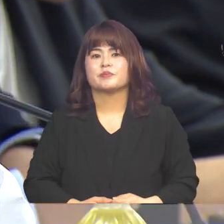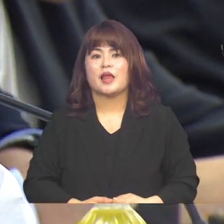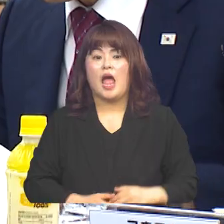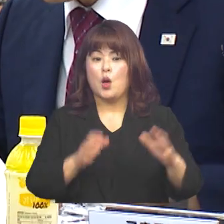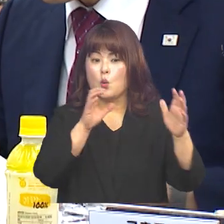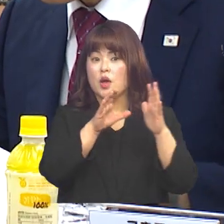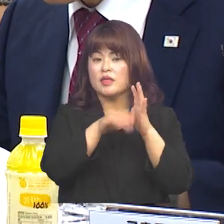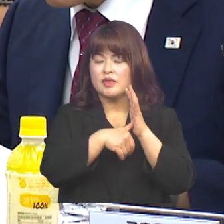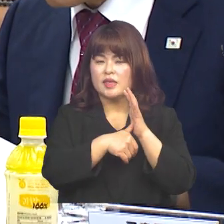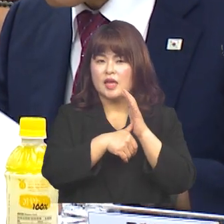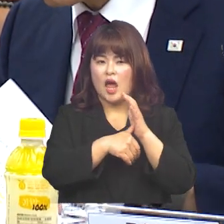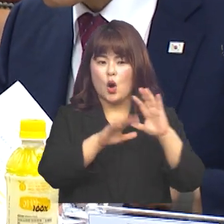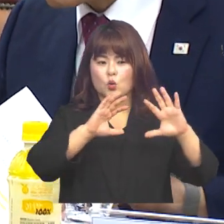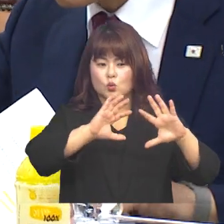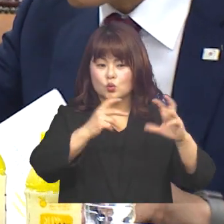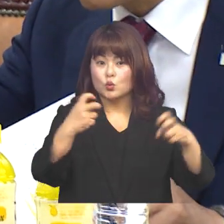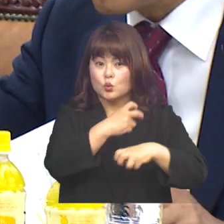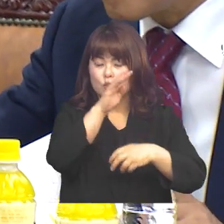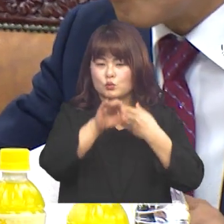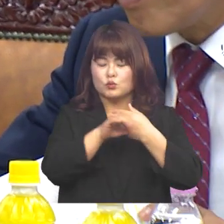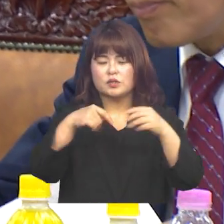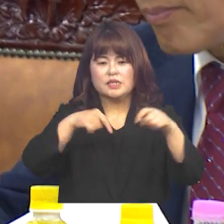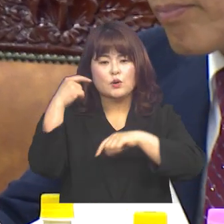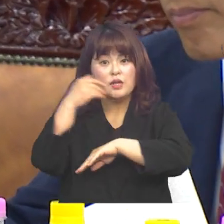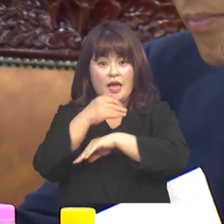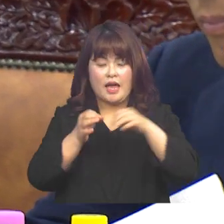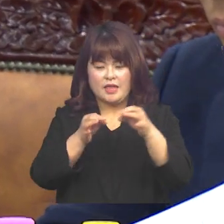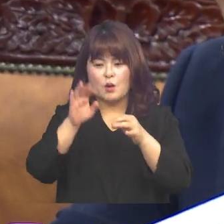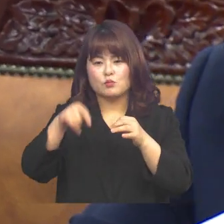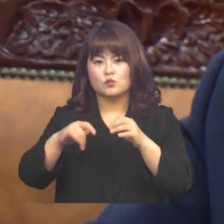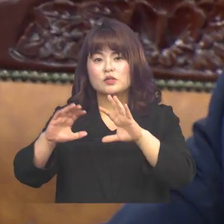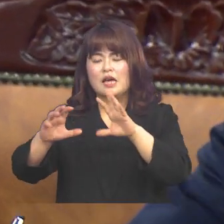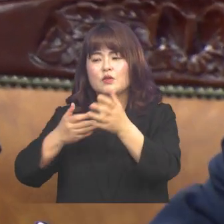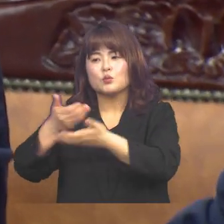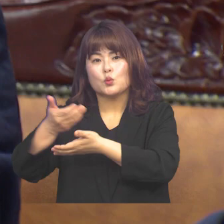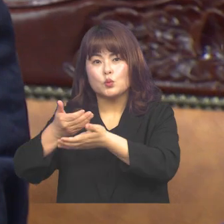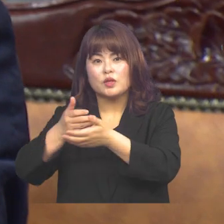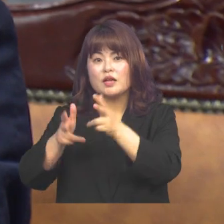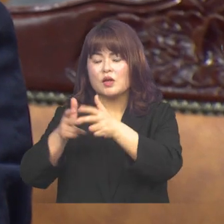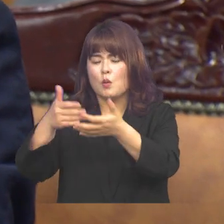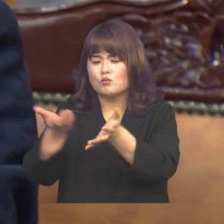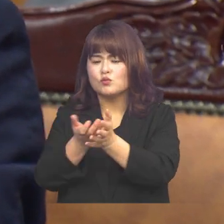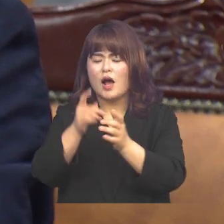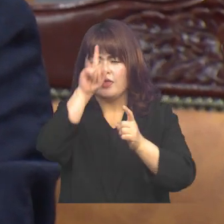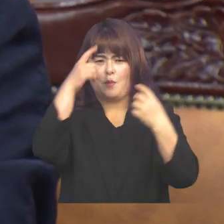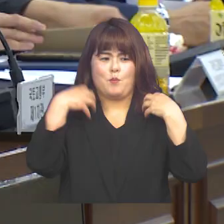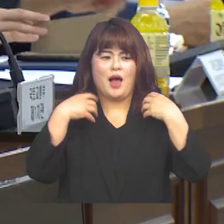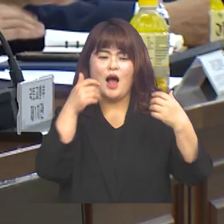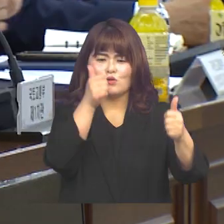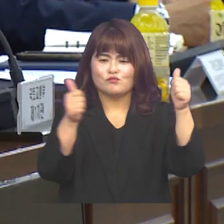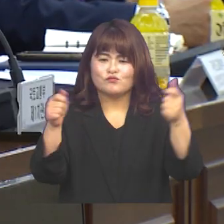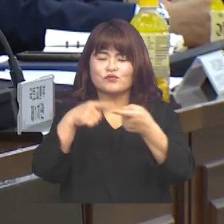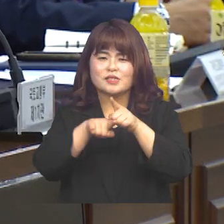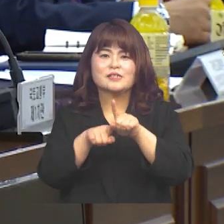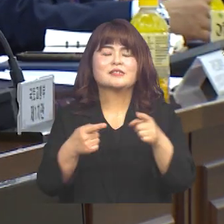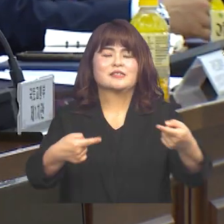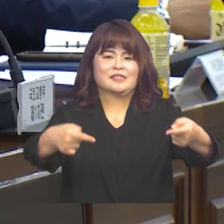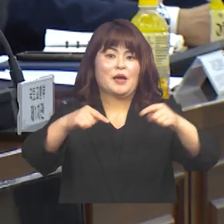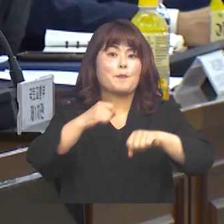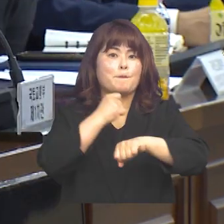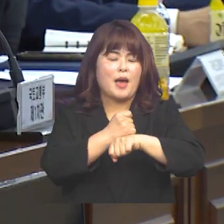바랍니다. 회의에는 국토교통부, 기획재정부, 산업통상자원부 등 정부 부처 관계자가